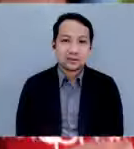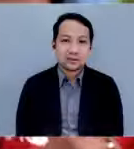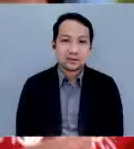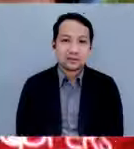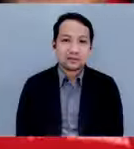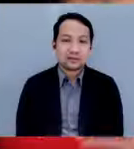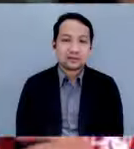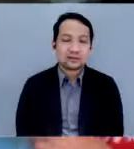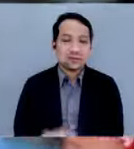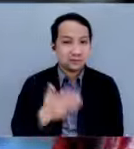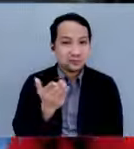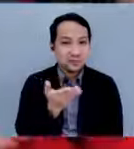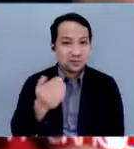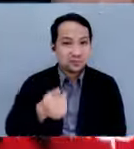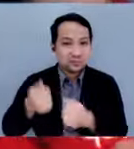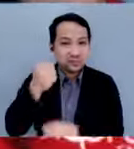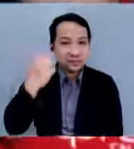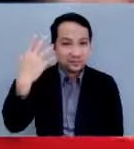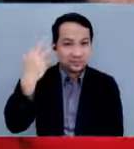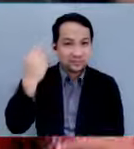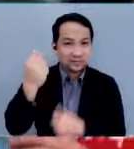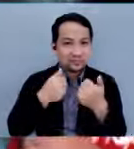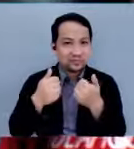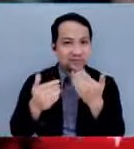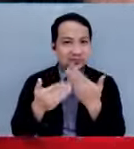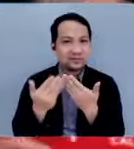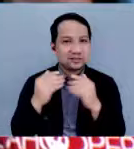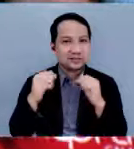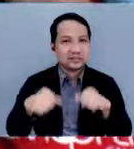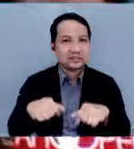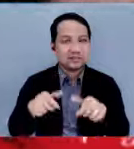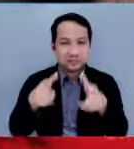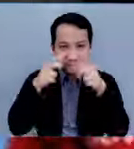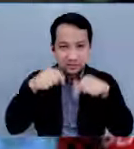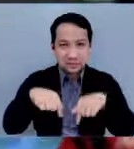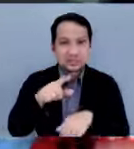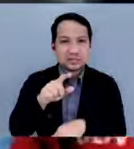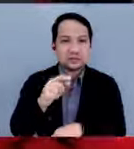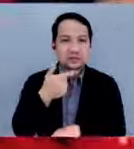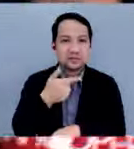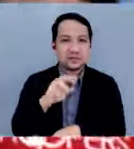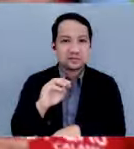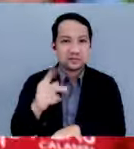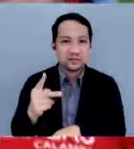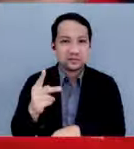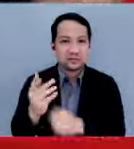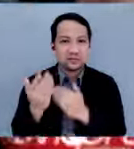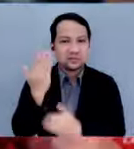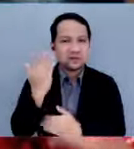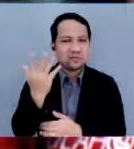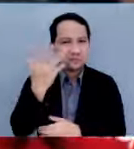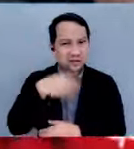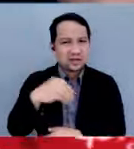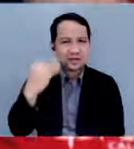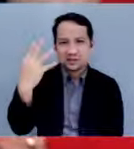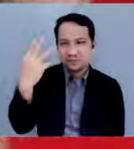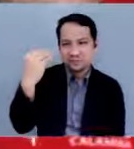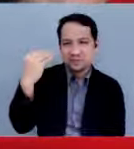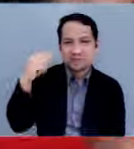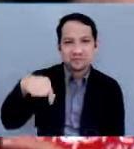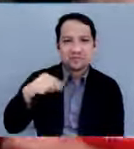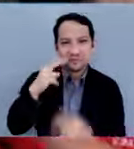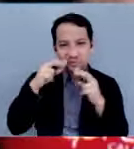Ko Selfie Contest. Simple lamang po ang mekanis sa amin. Tutok lamang po dito sa Good Morning Kapatid. At pabonggahan lang ng selfie. Habang nanonood po ng